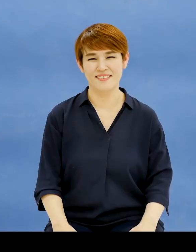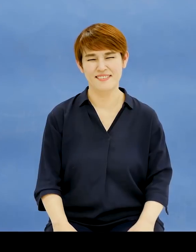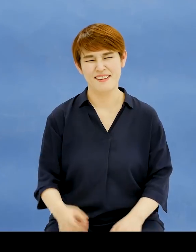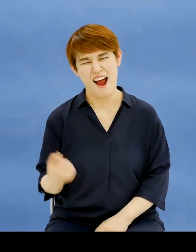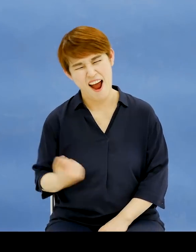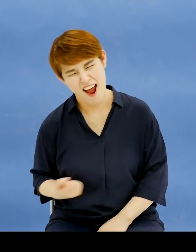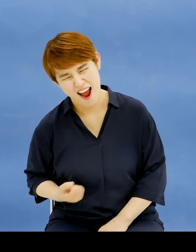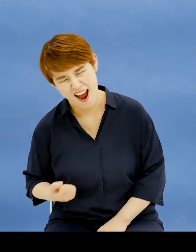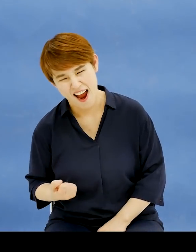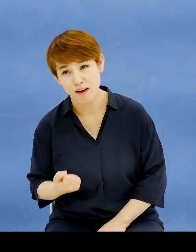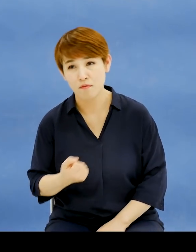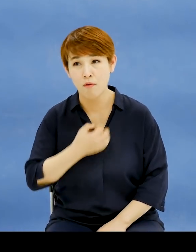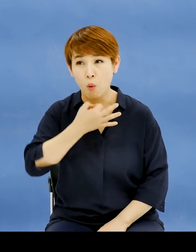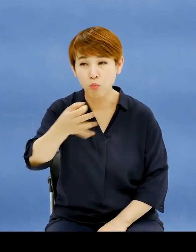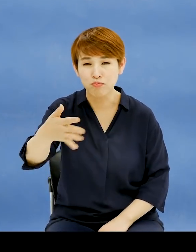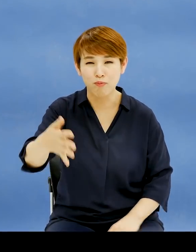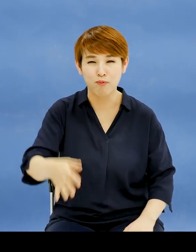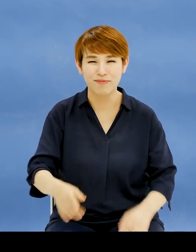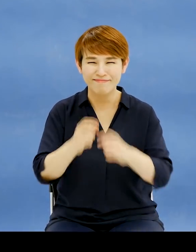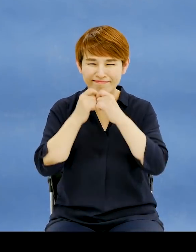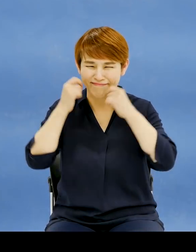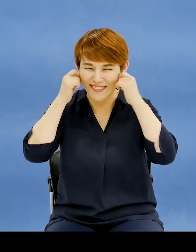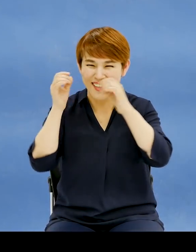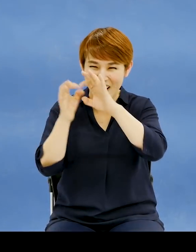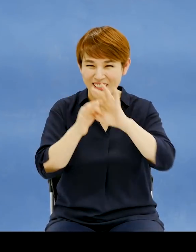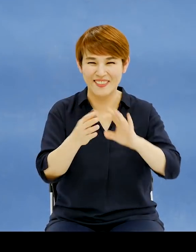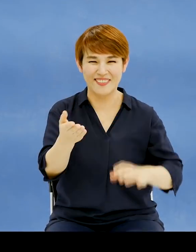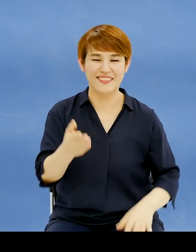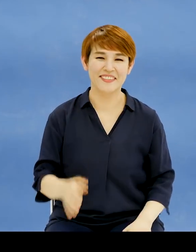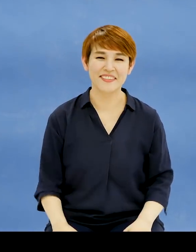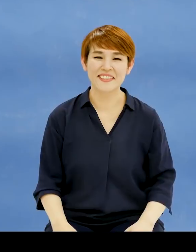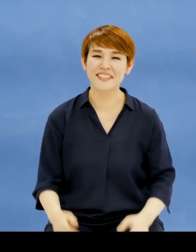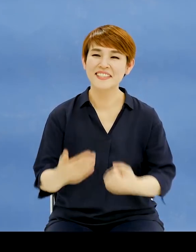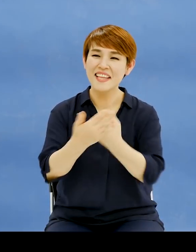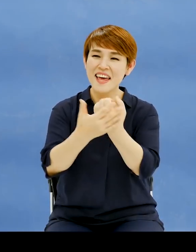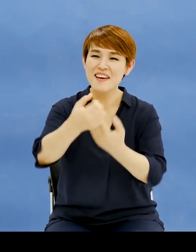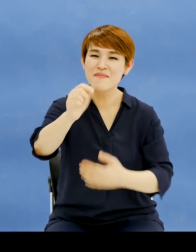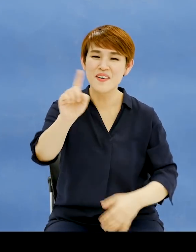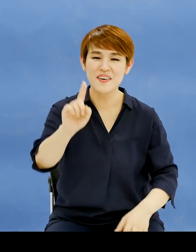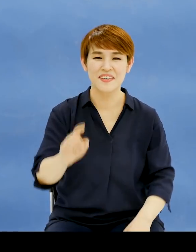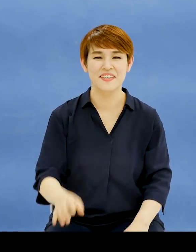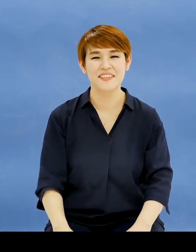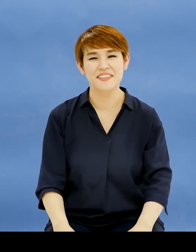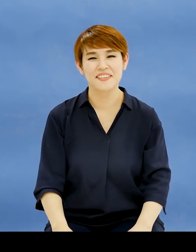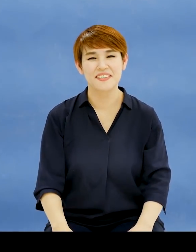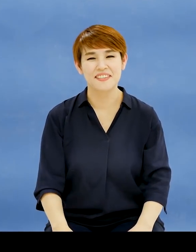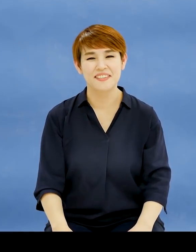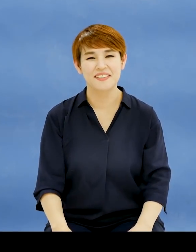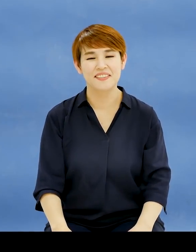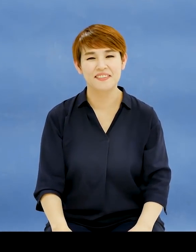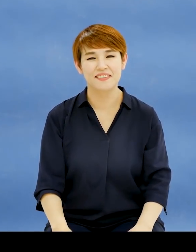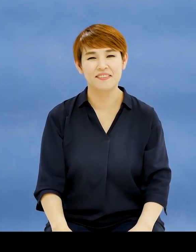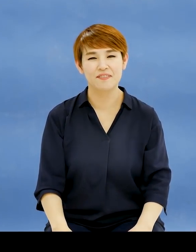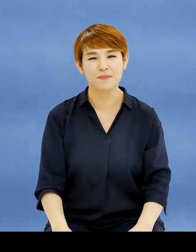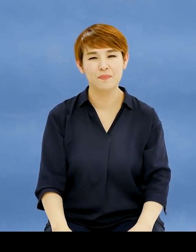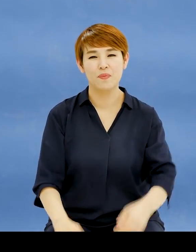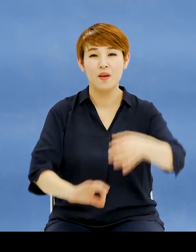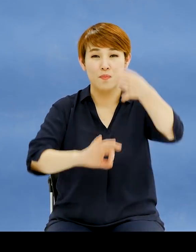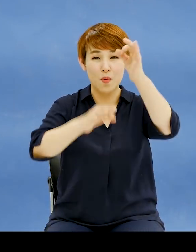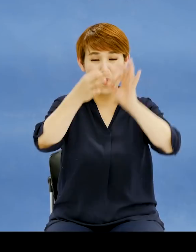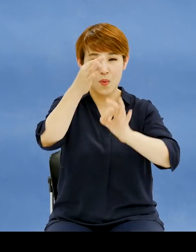분들 있거든요. 웃을 때 소리 안 나는 분들. 근데 소리가 안 나는데 엄청 크게 박장대소 하시잖아요. 맞아요. 그죠? 진짜. 어떤 은혜가 있으셨어요?